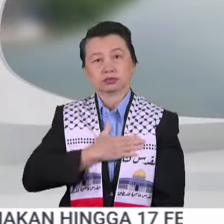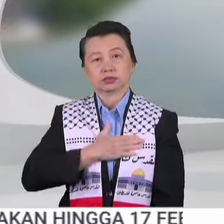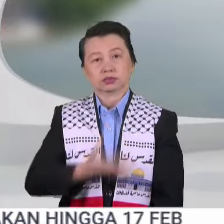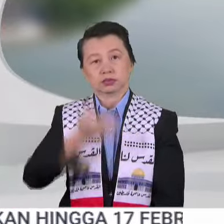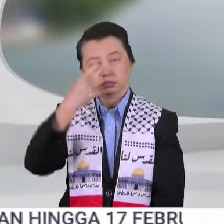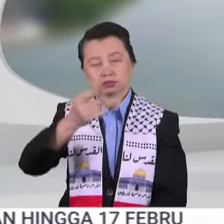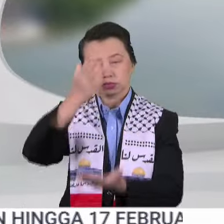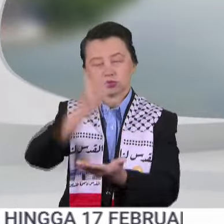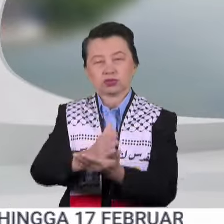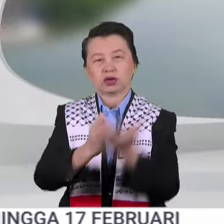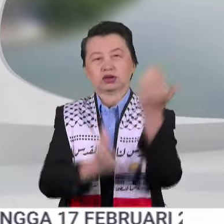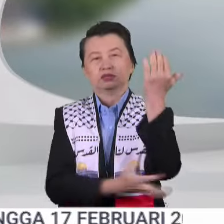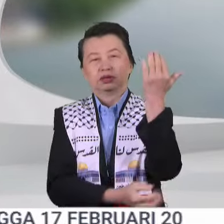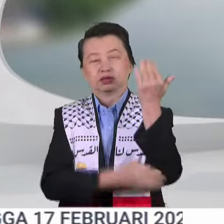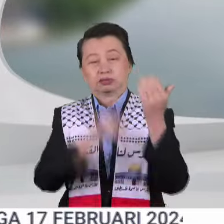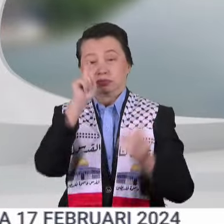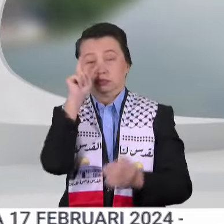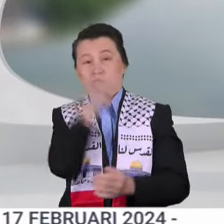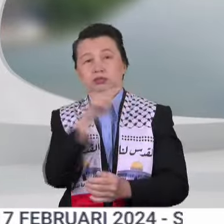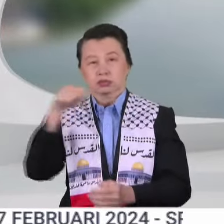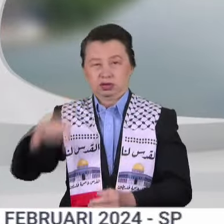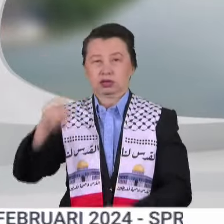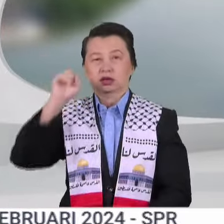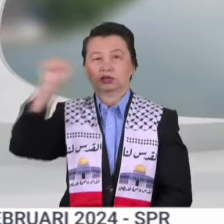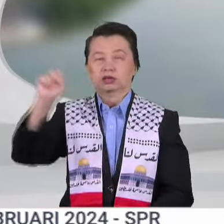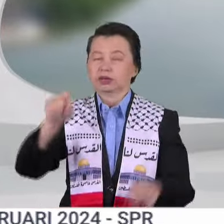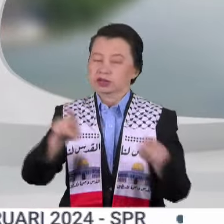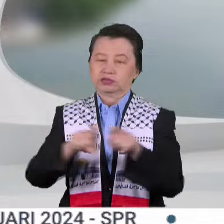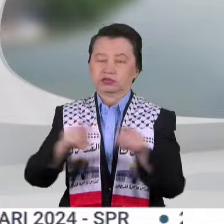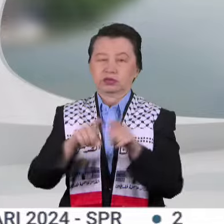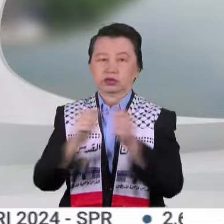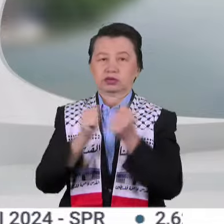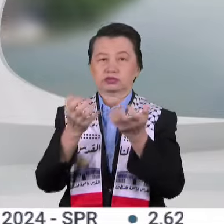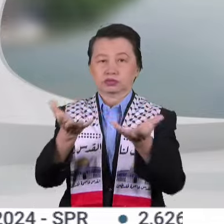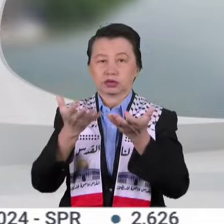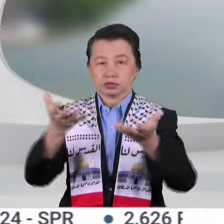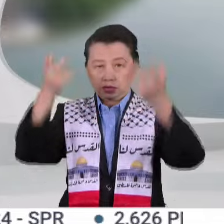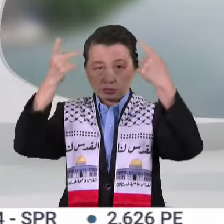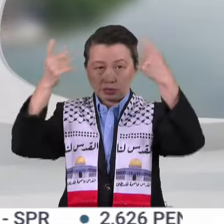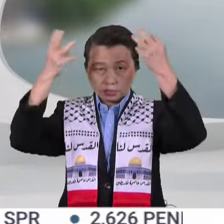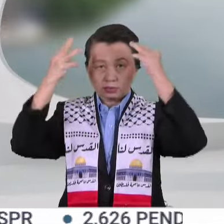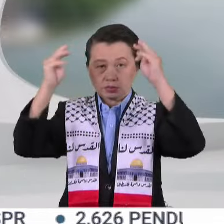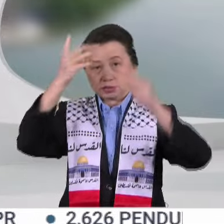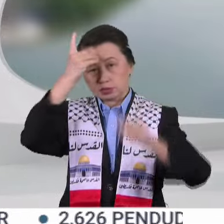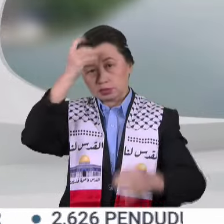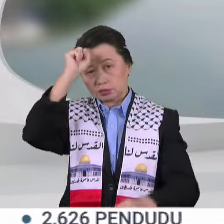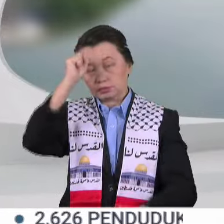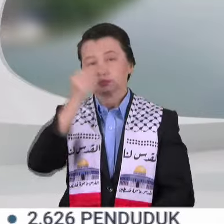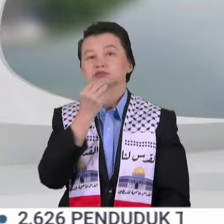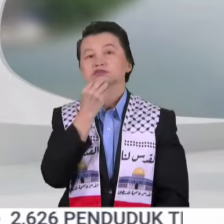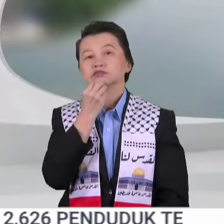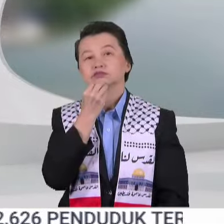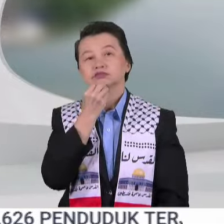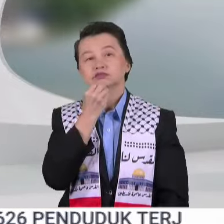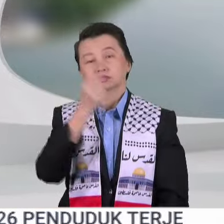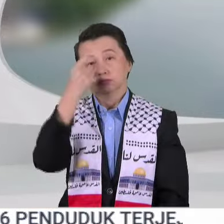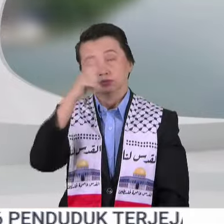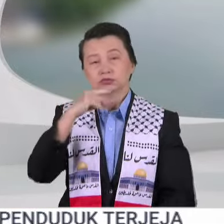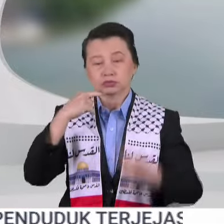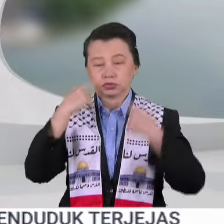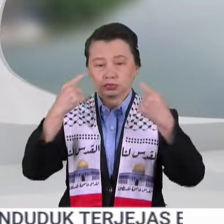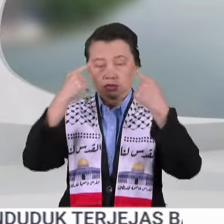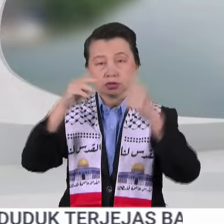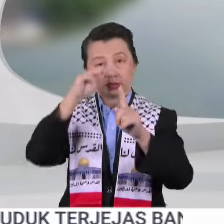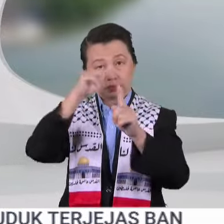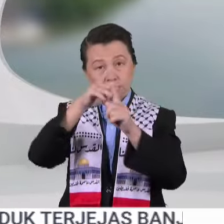untuk menoktakan miskin tegar di negeri ini selaras dengan aspirasi Perdana Menteri Datuk Seri Anwar Ibrahim. Bagi